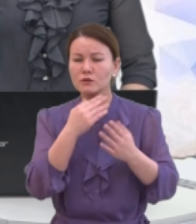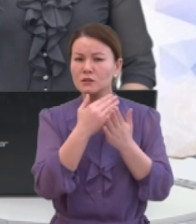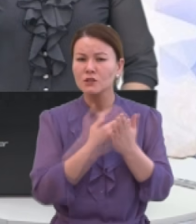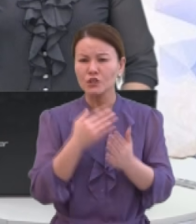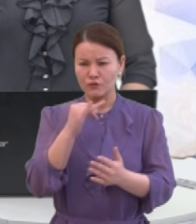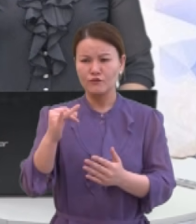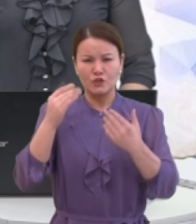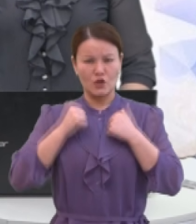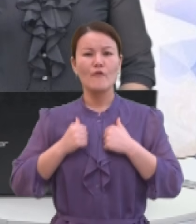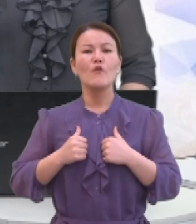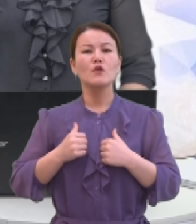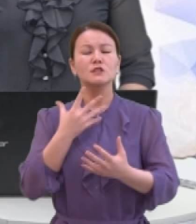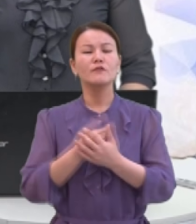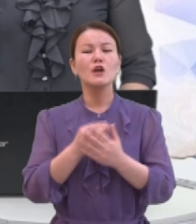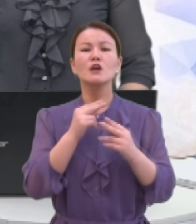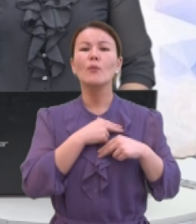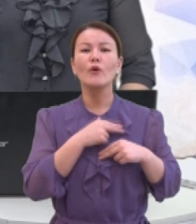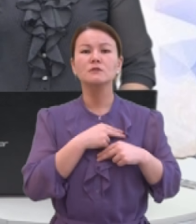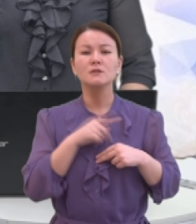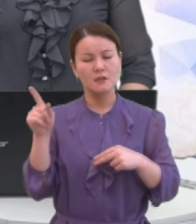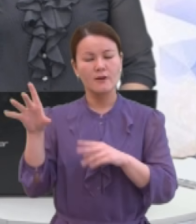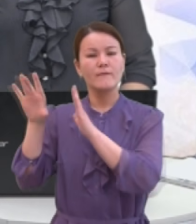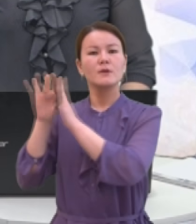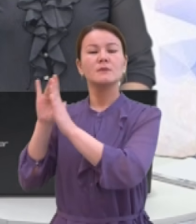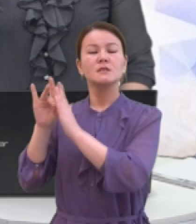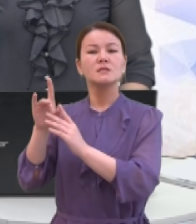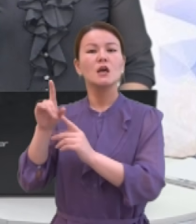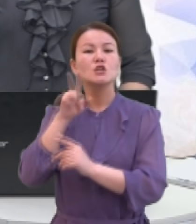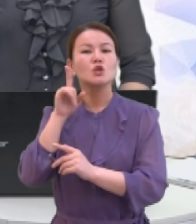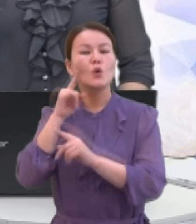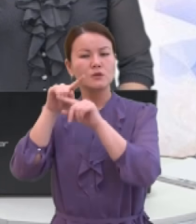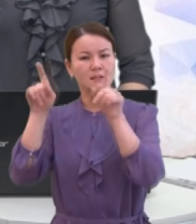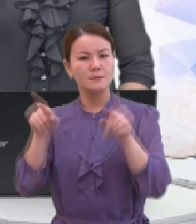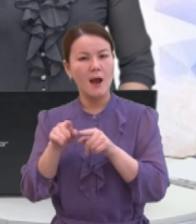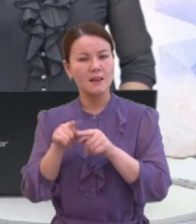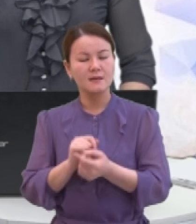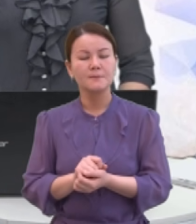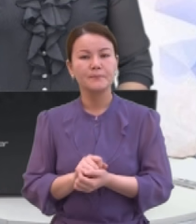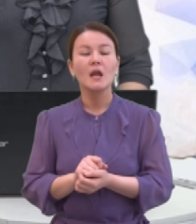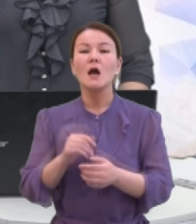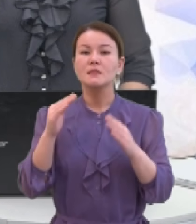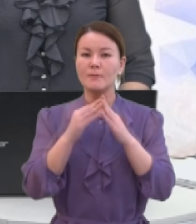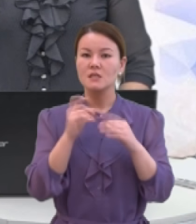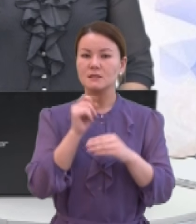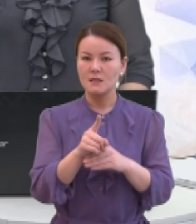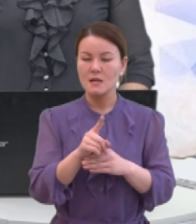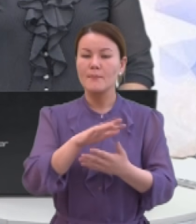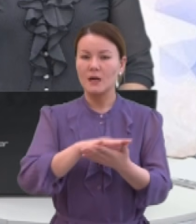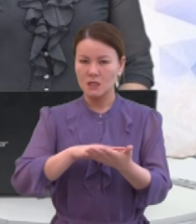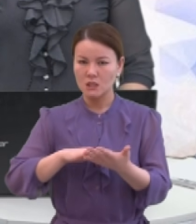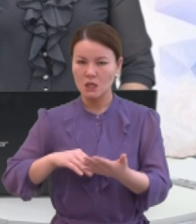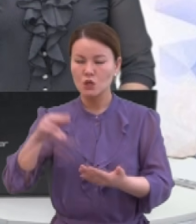то выберите зеленый смайлик домашнее задание продолжаете учить